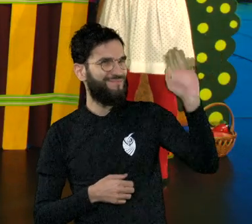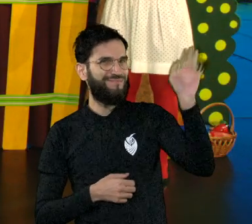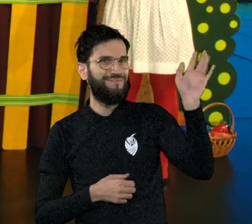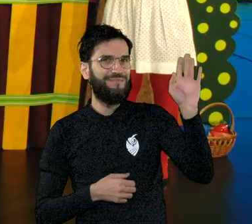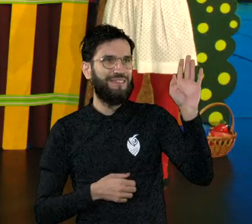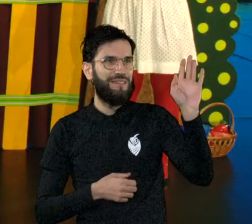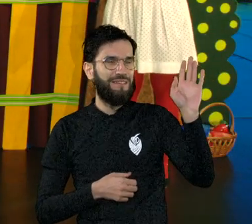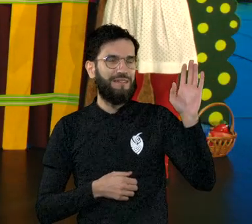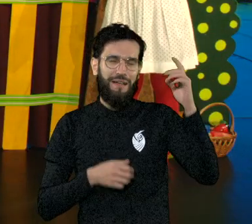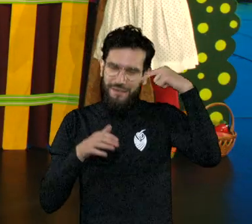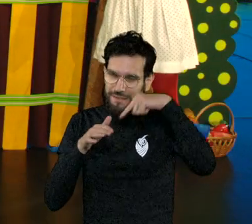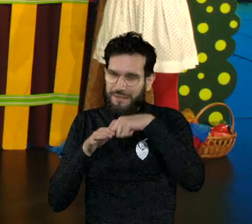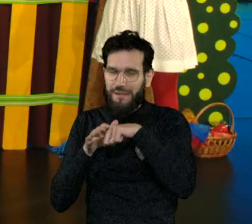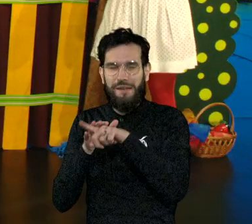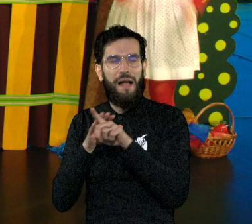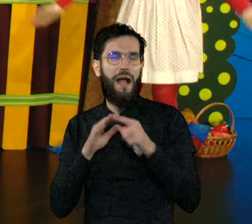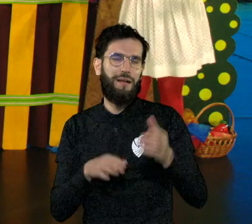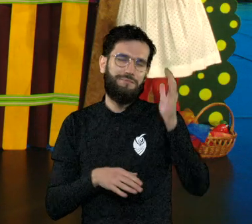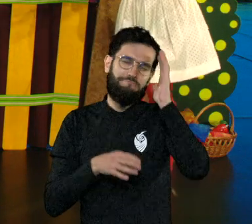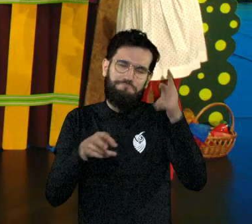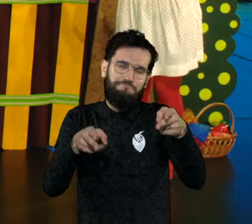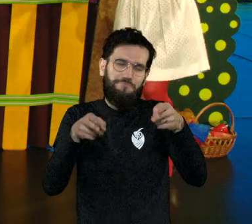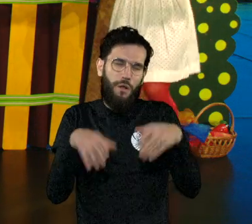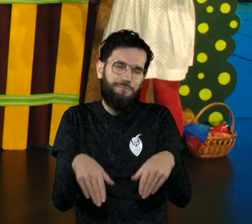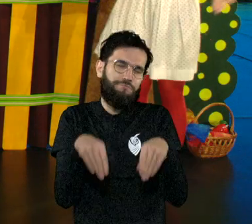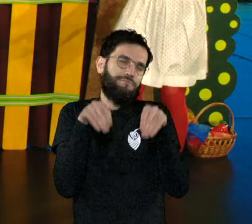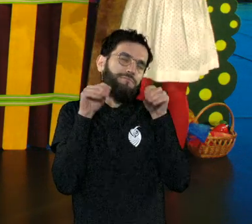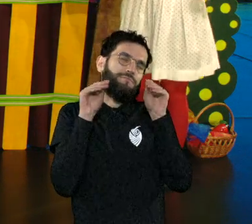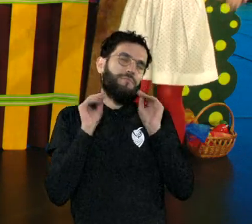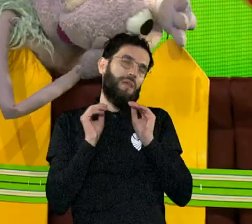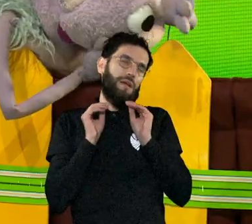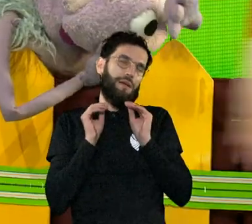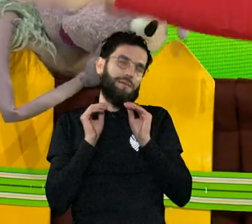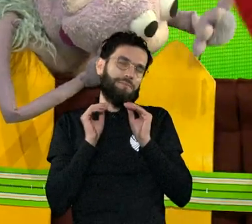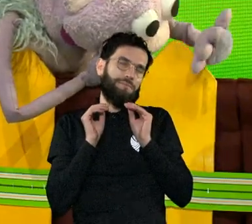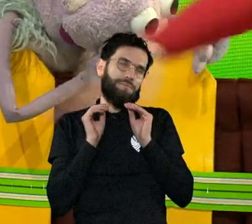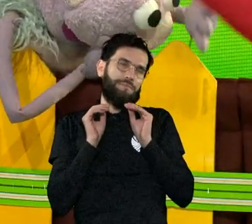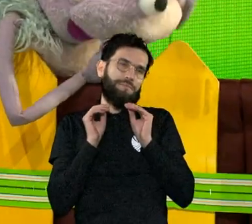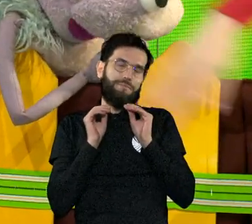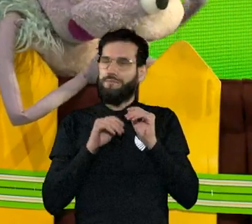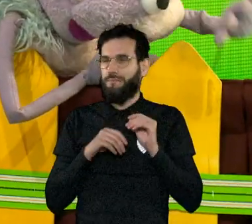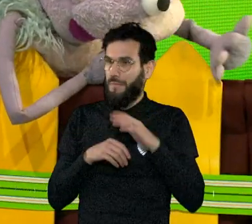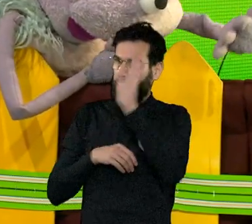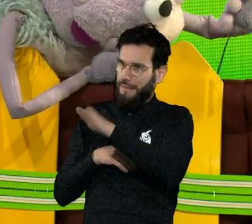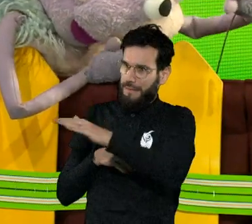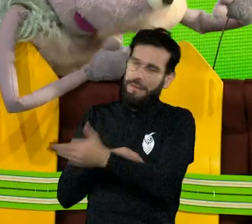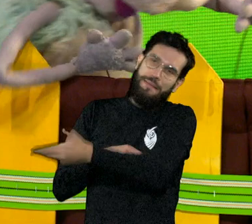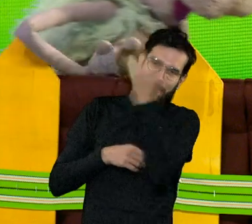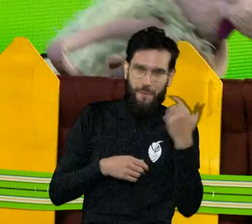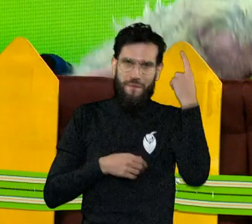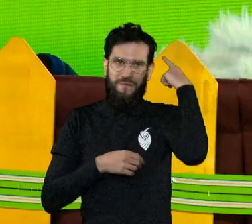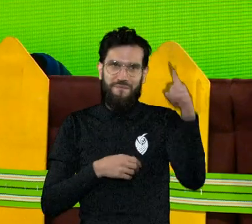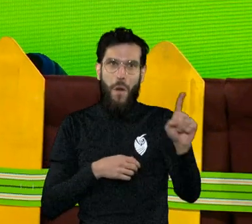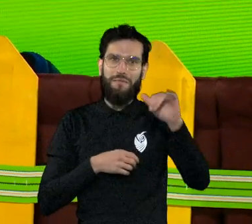a sladko spali. Poďte, deti, poďte von, pobehať si na náš dvor.